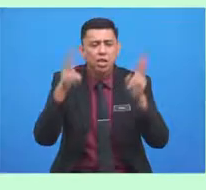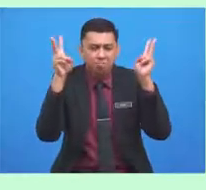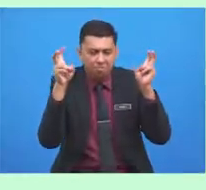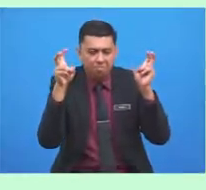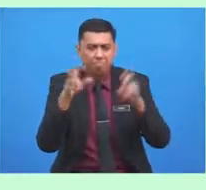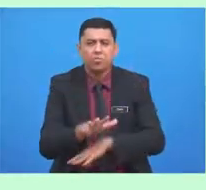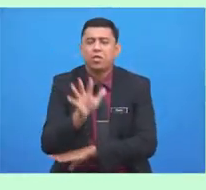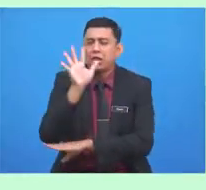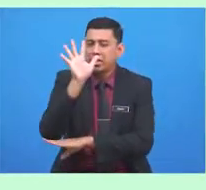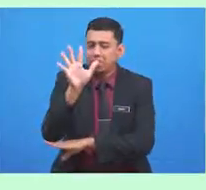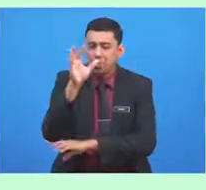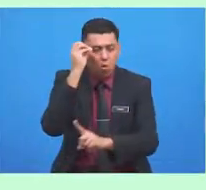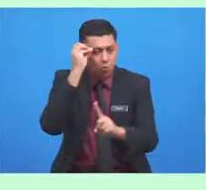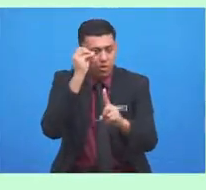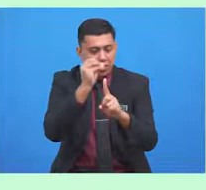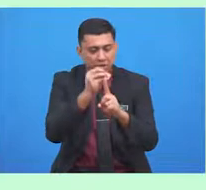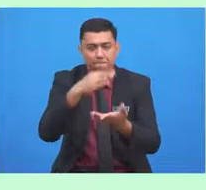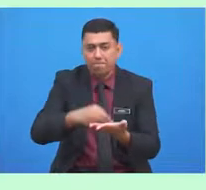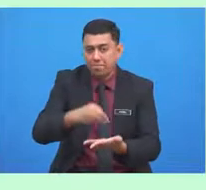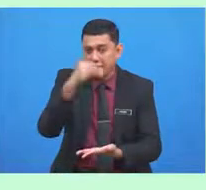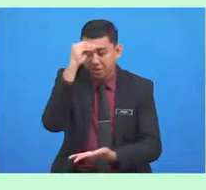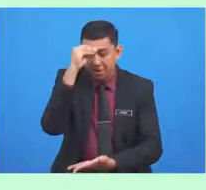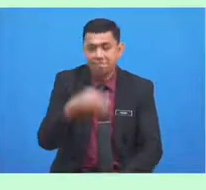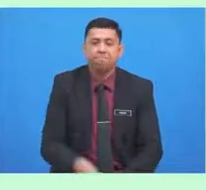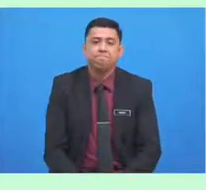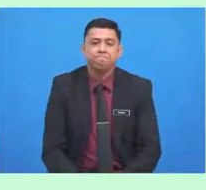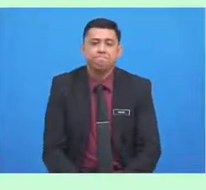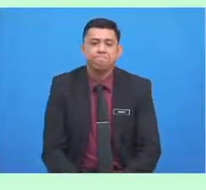mencapai 5 objektif pembelajaran, iaitu